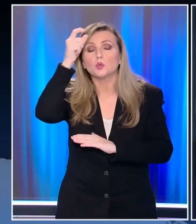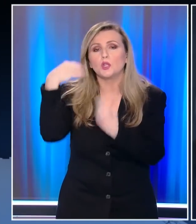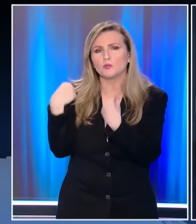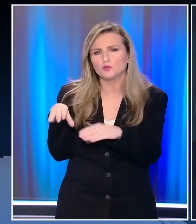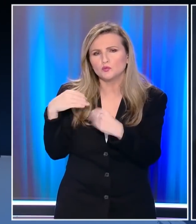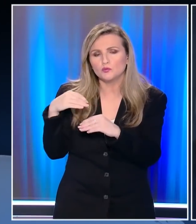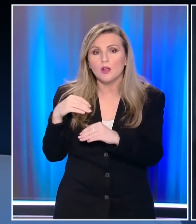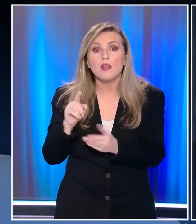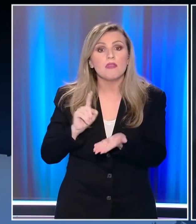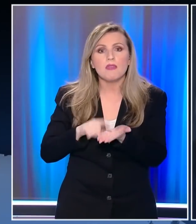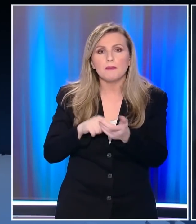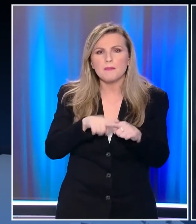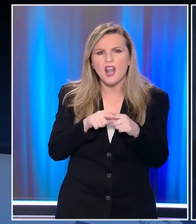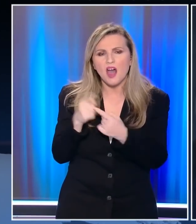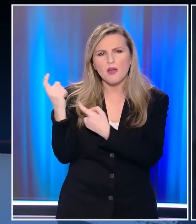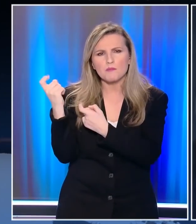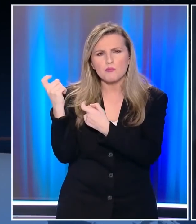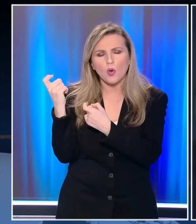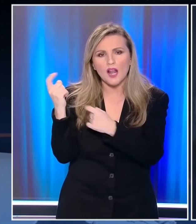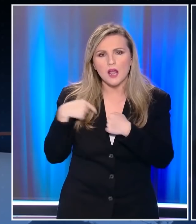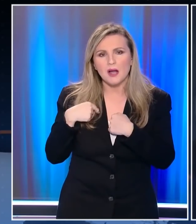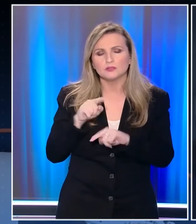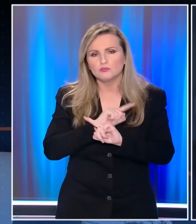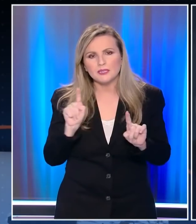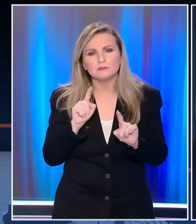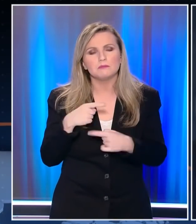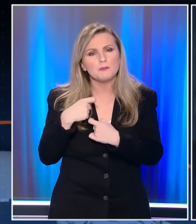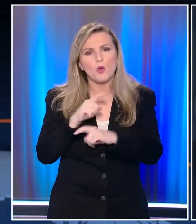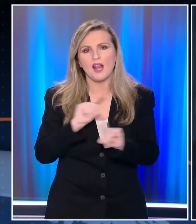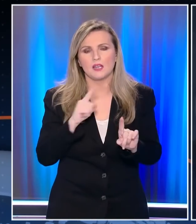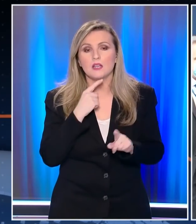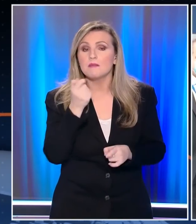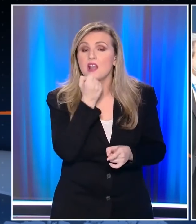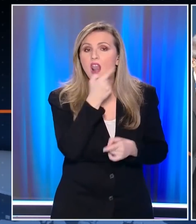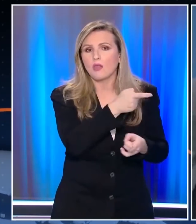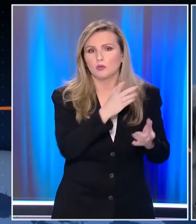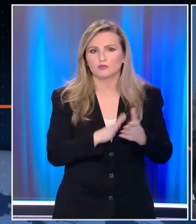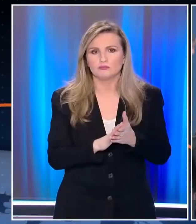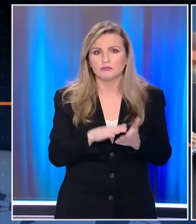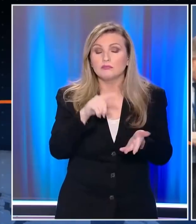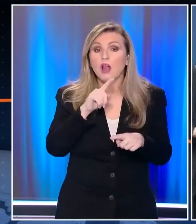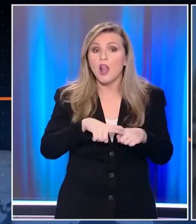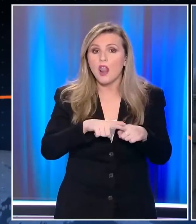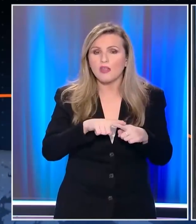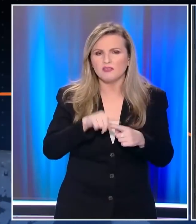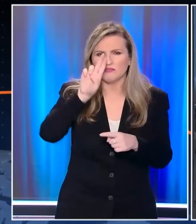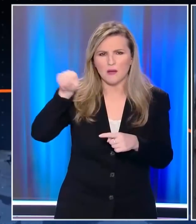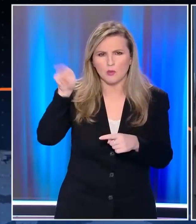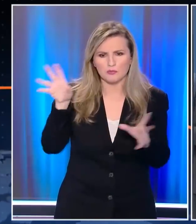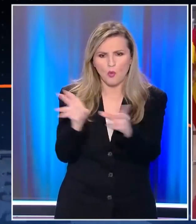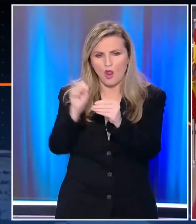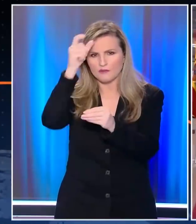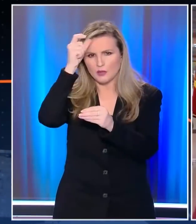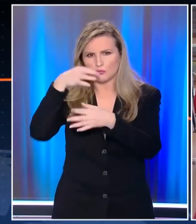μην μας δοκιμάζουν σε αυτό το θέμα και να μην μπουν σε τέτοια περιπέτεια. Ελπίζω να μην κάνουν ένα τέτοιο λάθος. Η Αθήνα απορρίπτει τους τουρκικούς